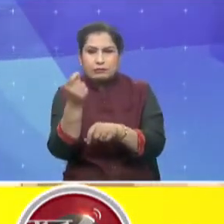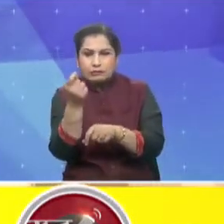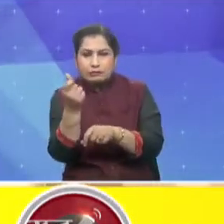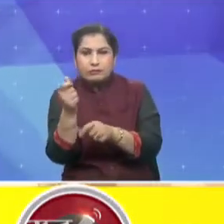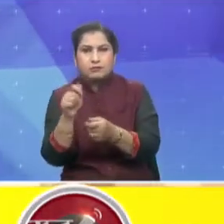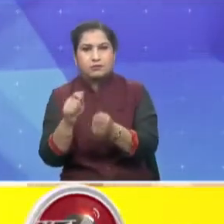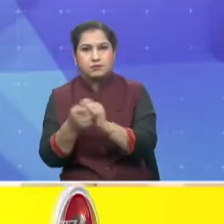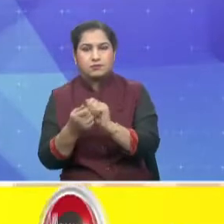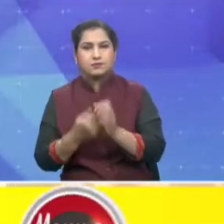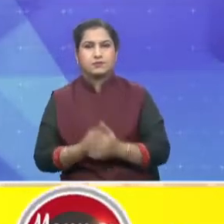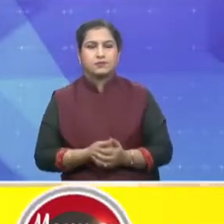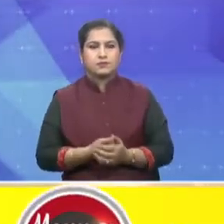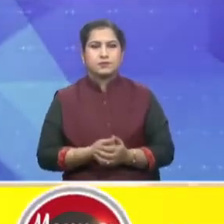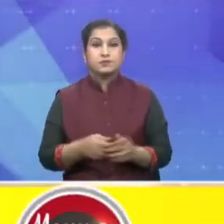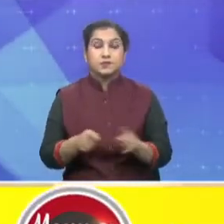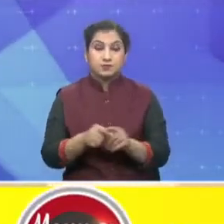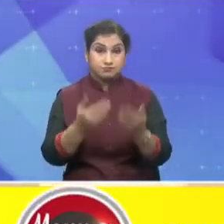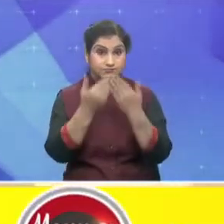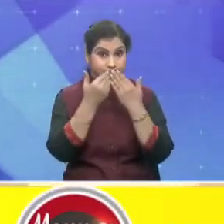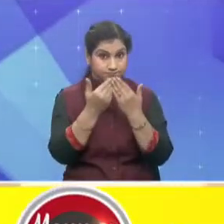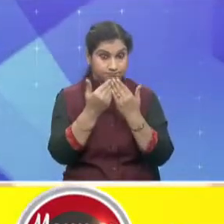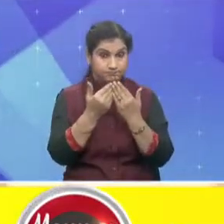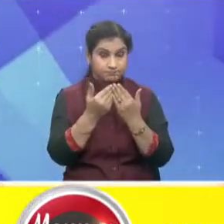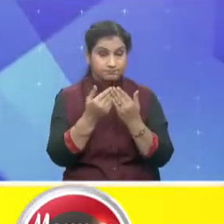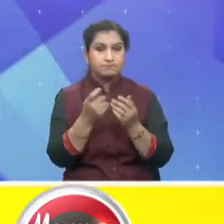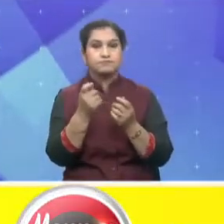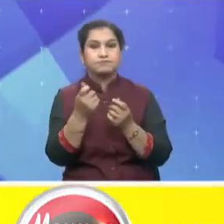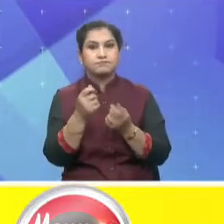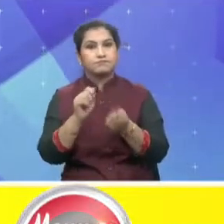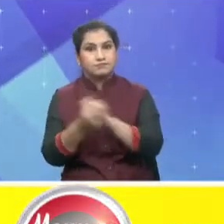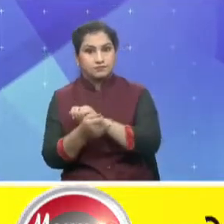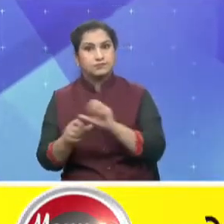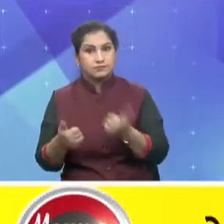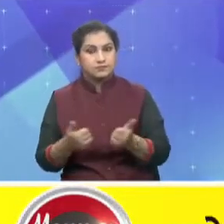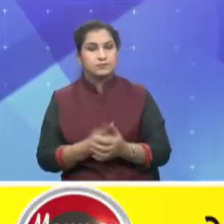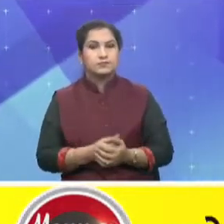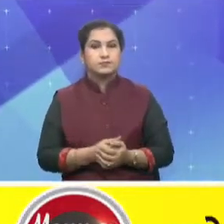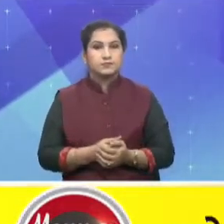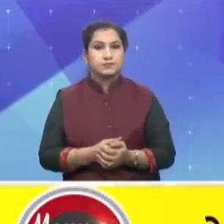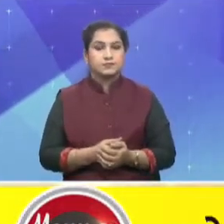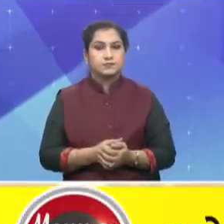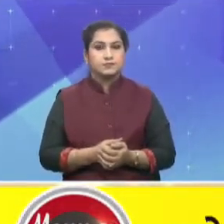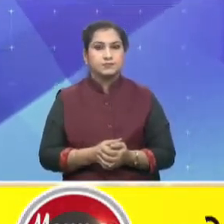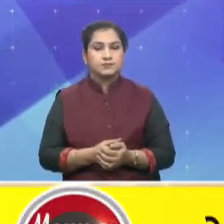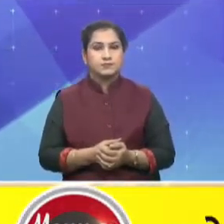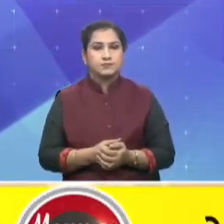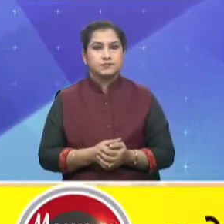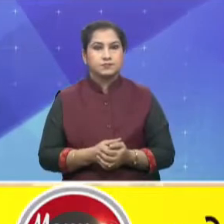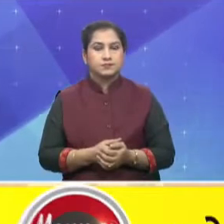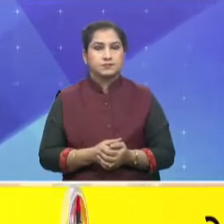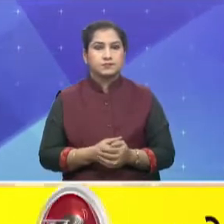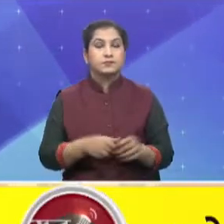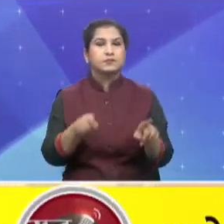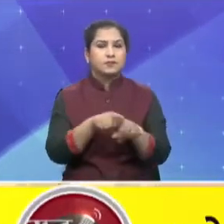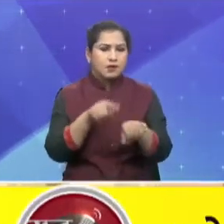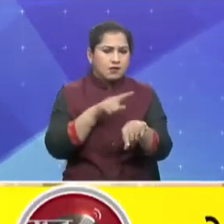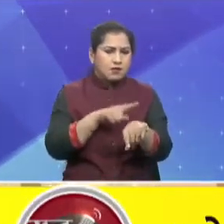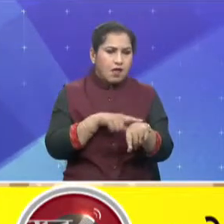कणश्चैव विद्याम अर्थंच साधयेत्। क्षणे नष्टे कुतो